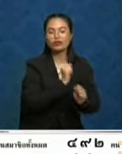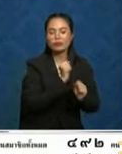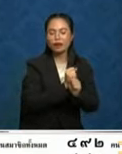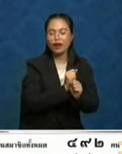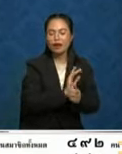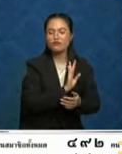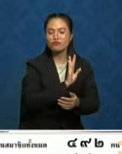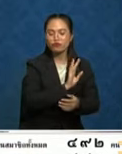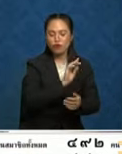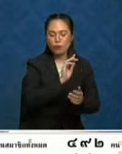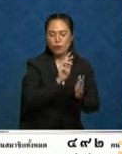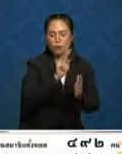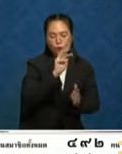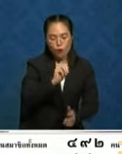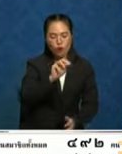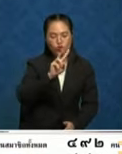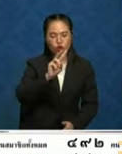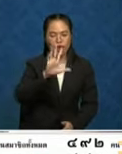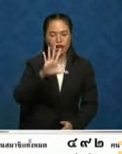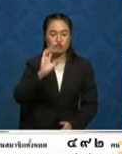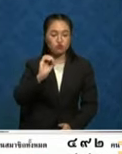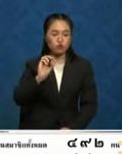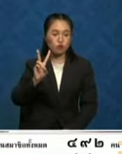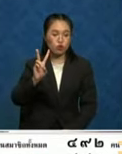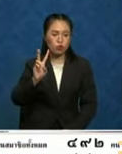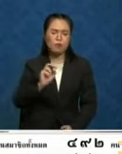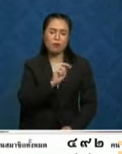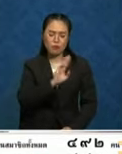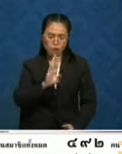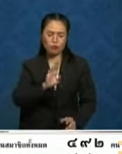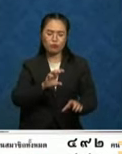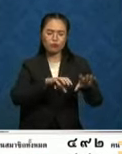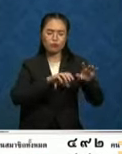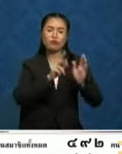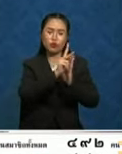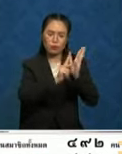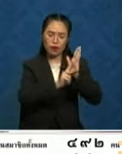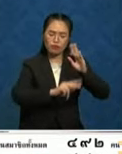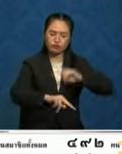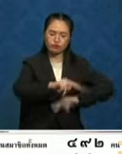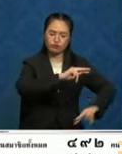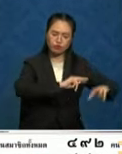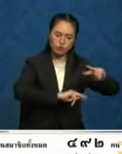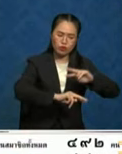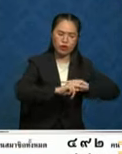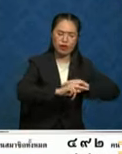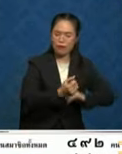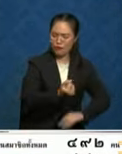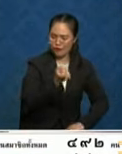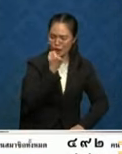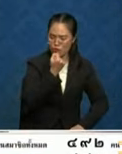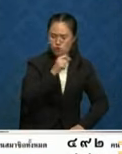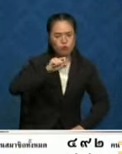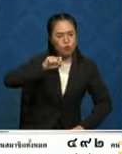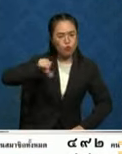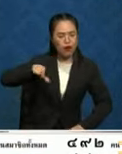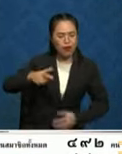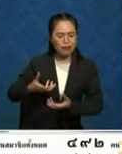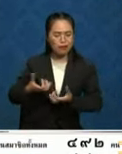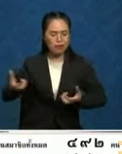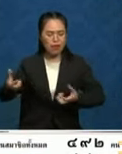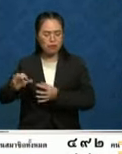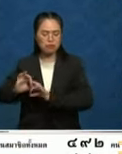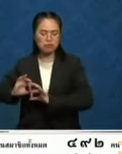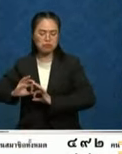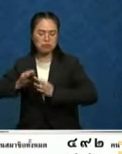รัฐ2502ซึ่งจะมีระบบกฎหมายที่ควบคุมดูแลเข้มงวดกว่าการที่